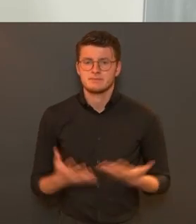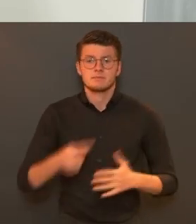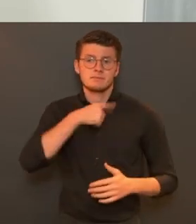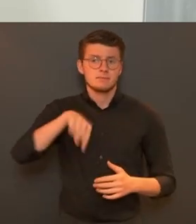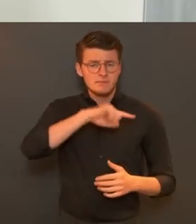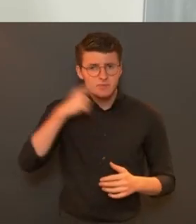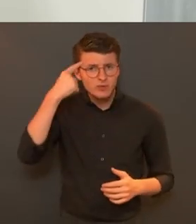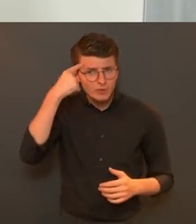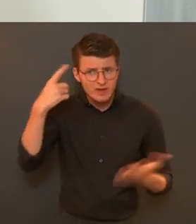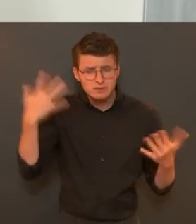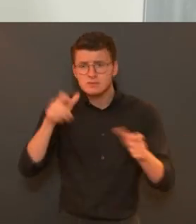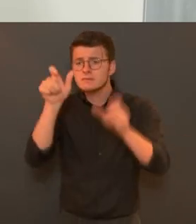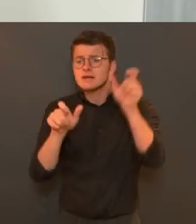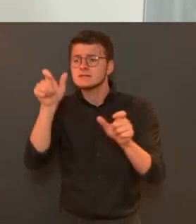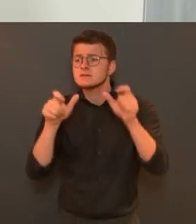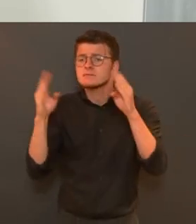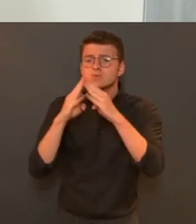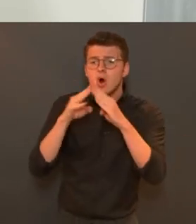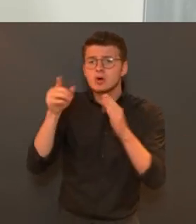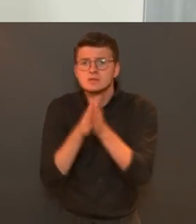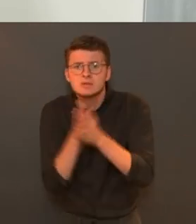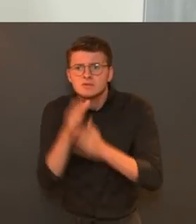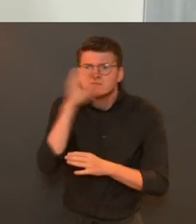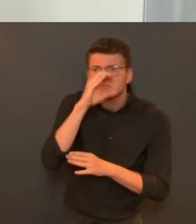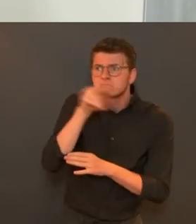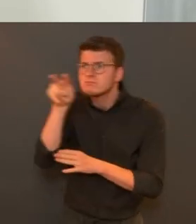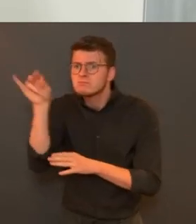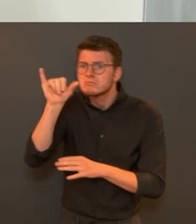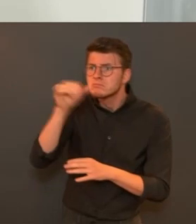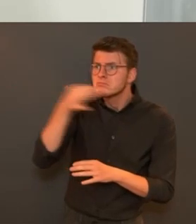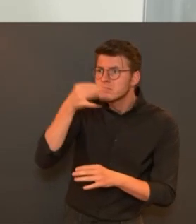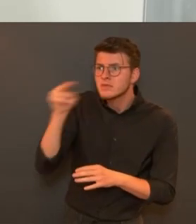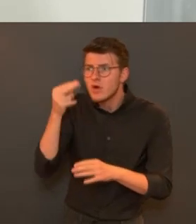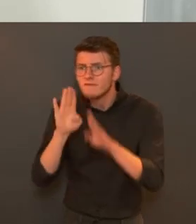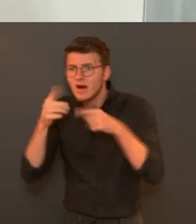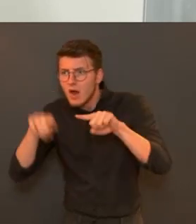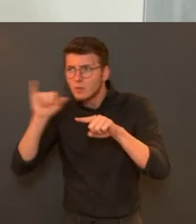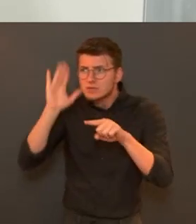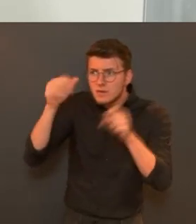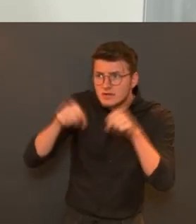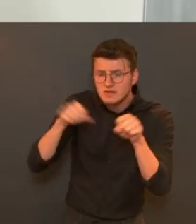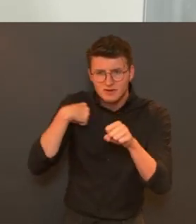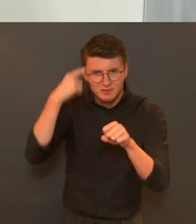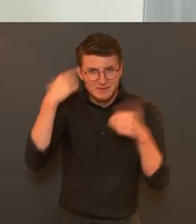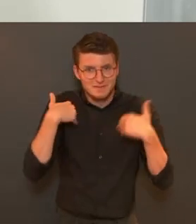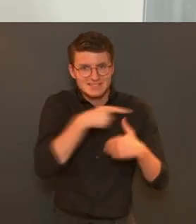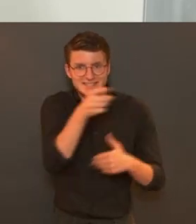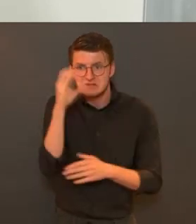Nous nous rendons bien compte qu'aujourd'hui, les gens ont beaucoup d'attentes après ce CNS.